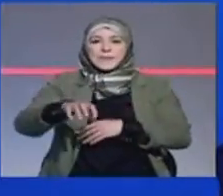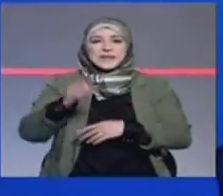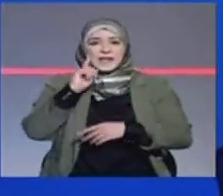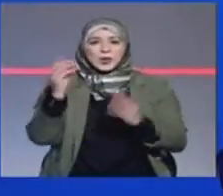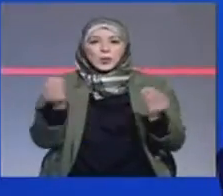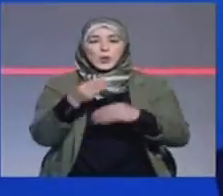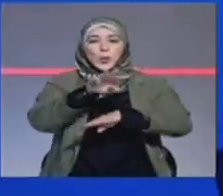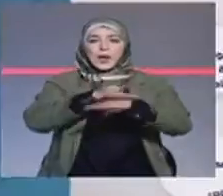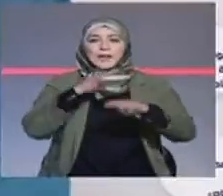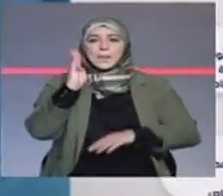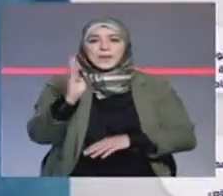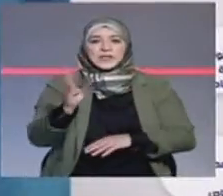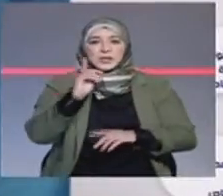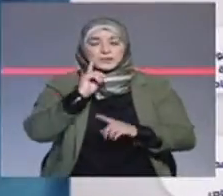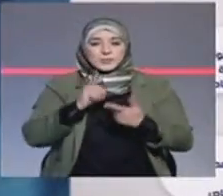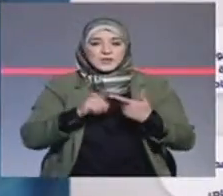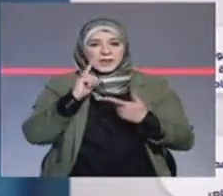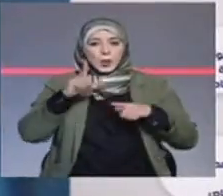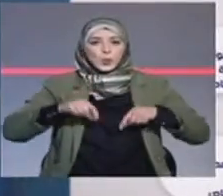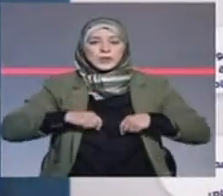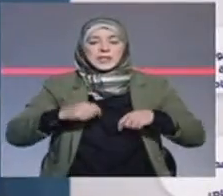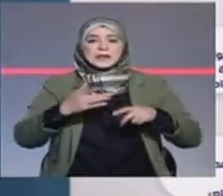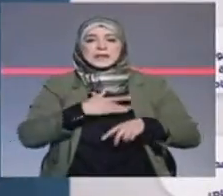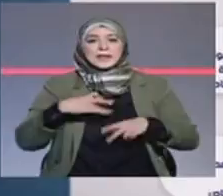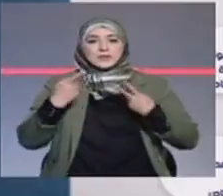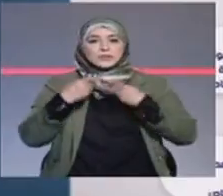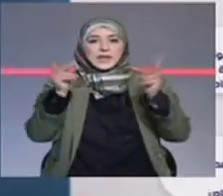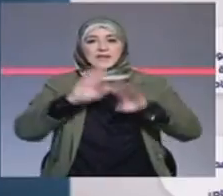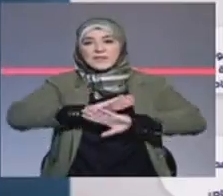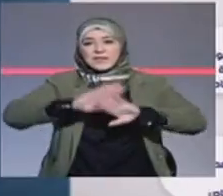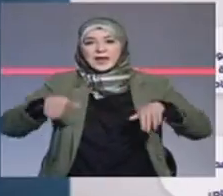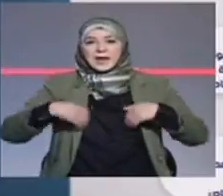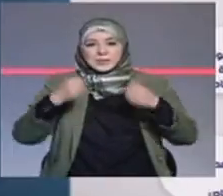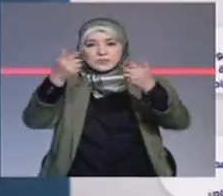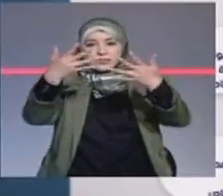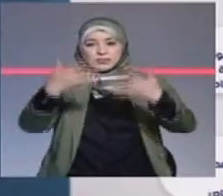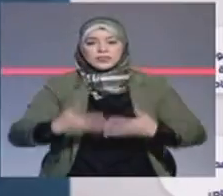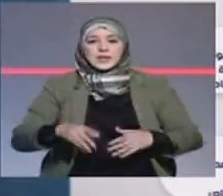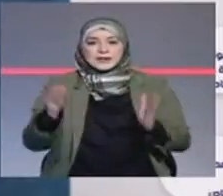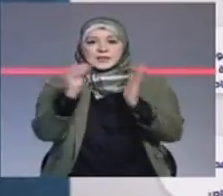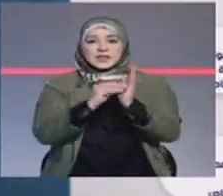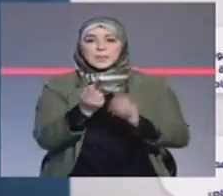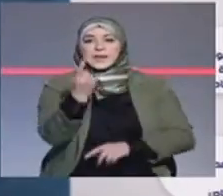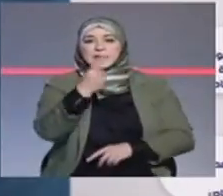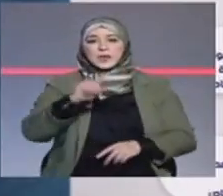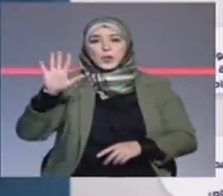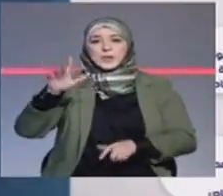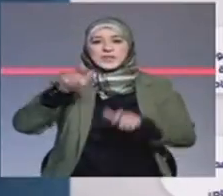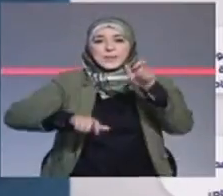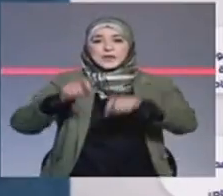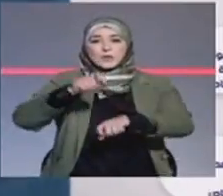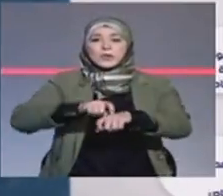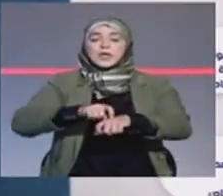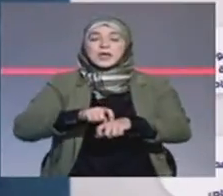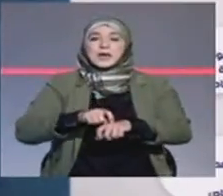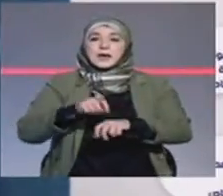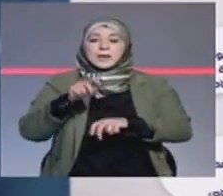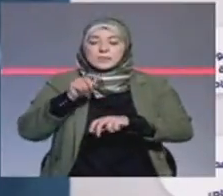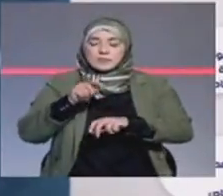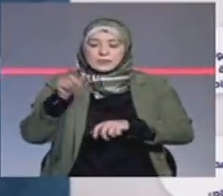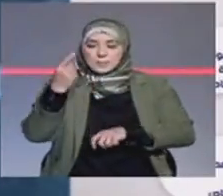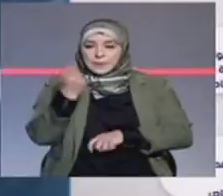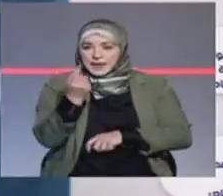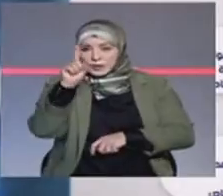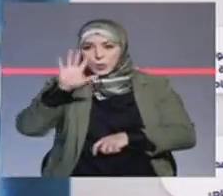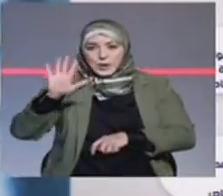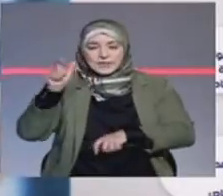ولاية باجة. في الأثناء أعلنت وزارة الصحة في آخر تحين لها عن تسجيل 105 حالات أو 5